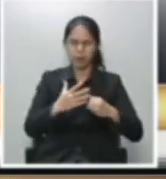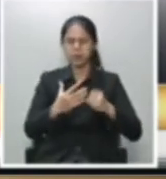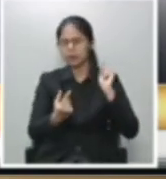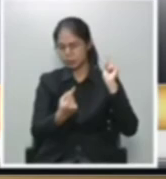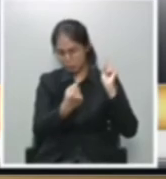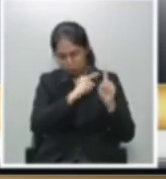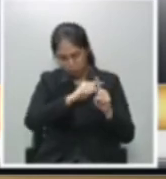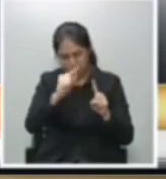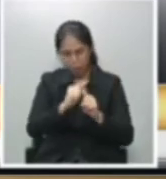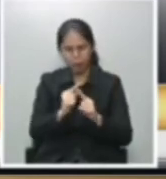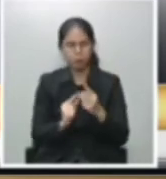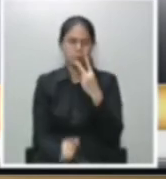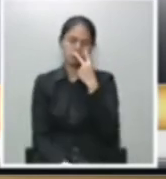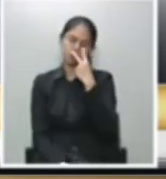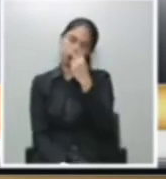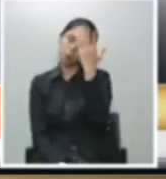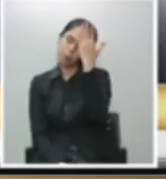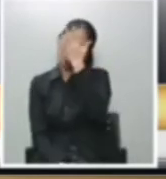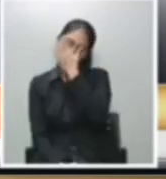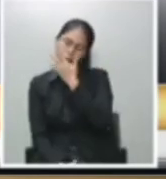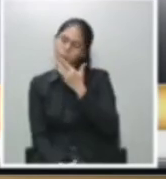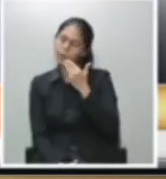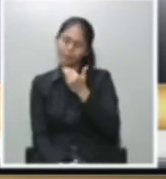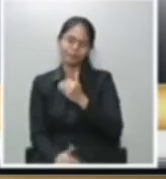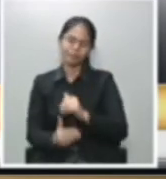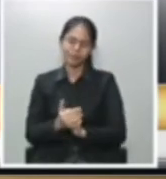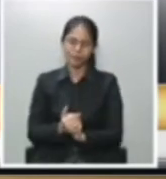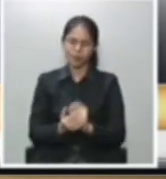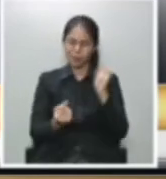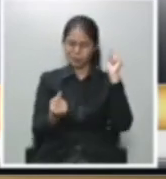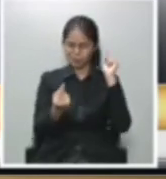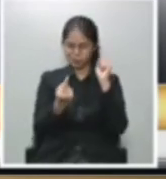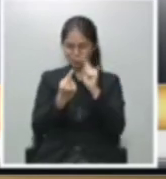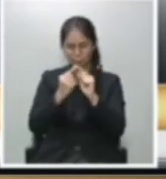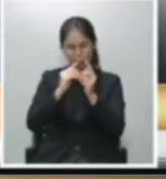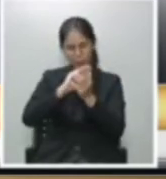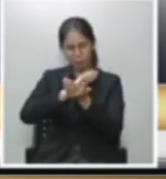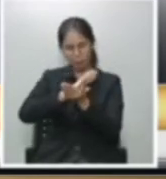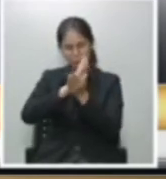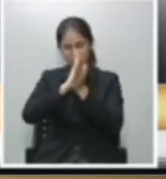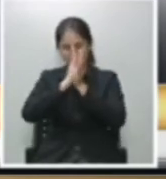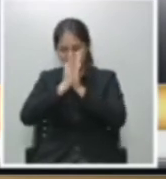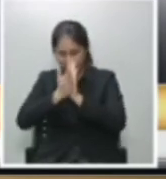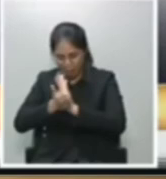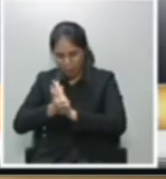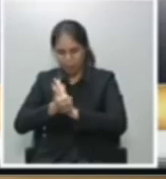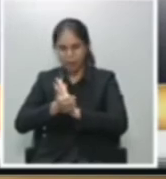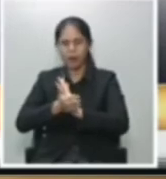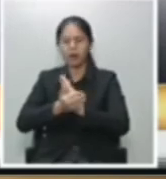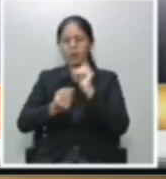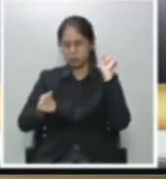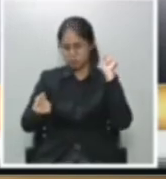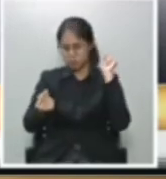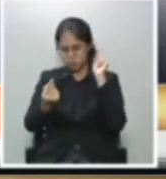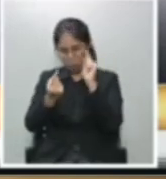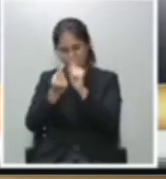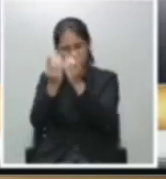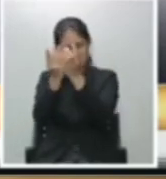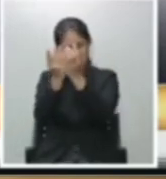ที่สวยงามที่สุดในเวลาที่จะก้าวไปสู่การเปลี่ยนแปลงในเวลาที่จะก้าวไปสู่ประช